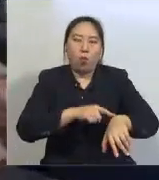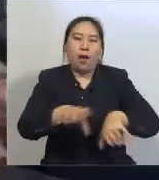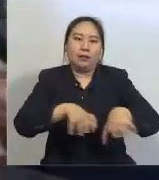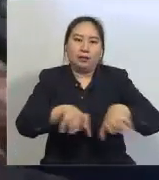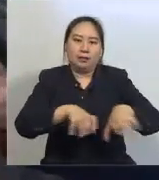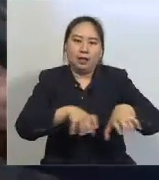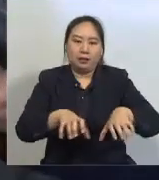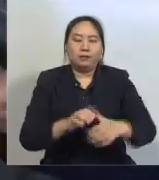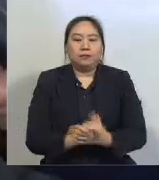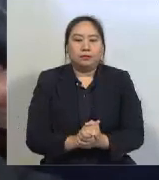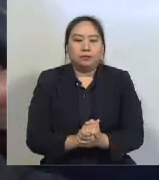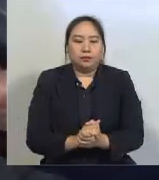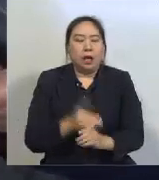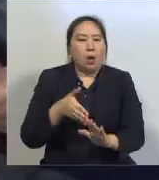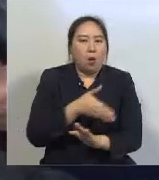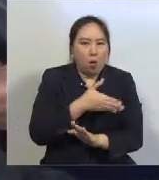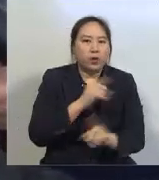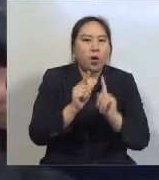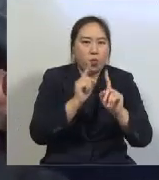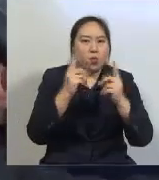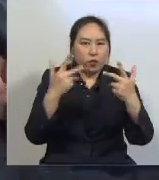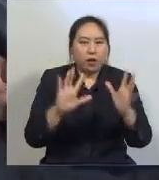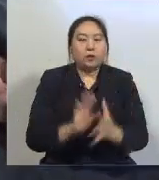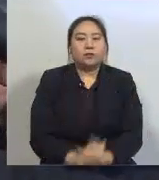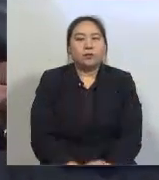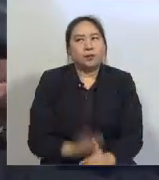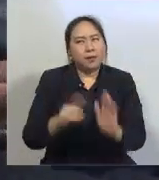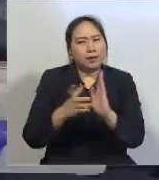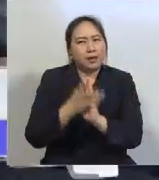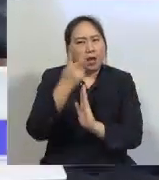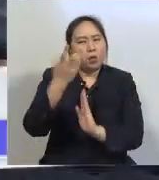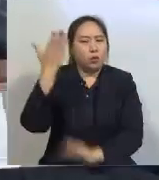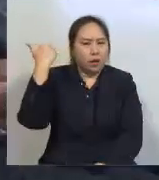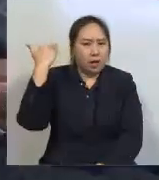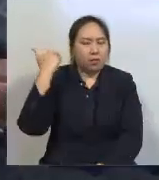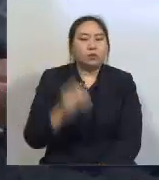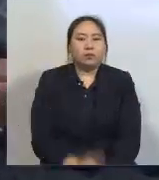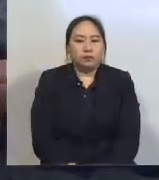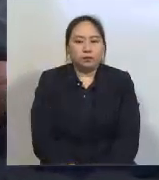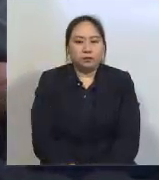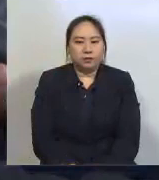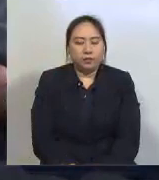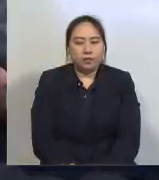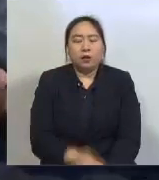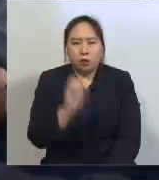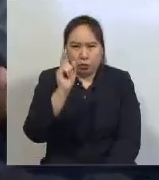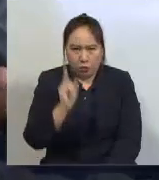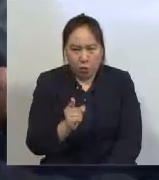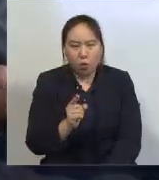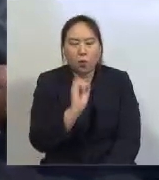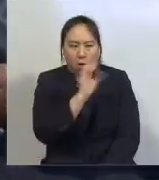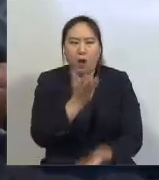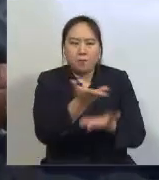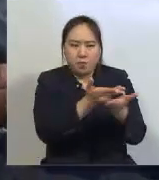ได้คุยเรื่องหน้าเรื่องนี้ไว้แล้วเมื่อสองสัปดาห์ก่อนได้คุยล่วงหน้าไว้แล้วกับผู้เสนอว่าน่าจะไปห